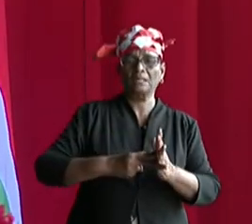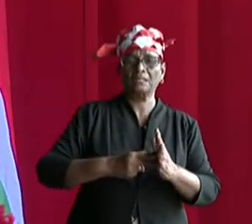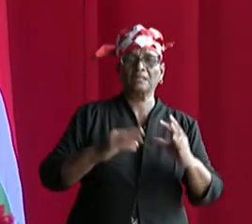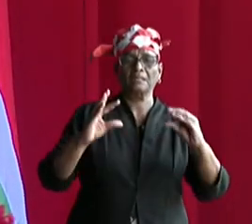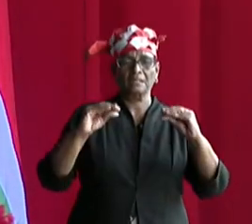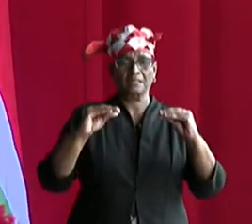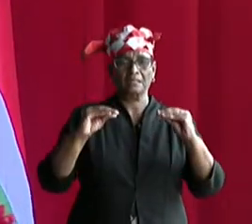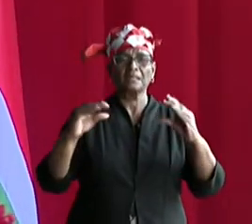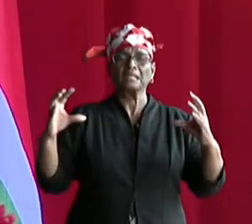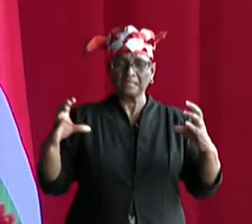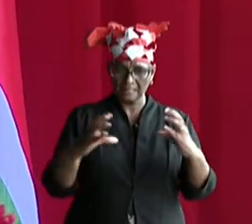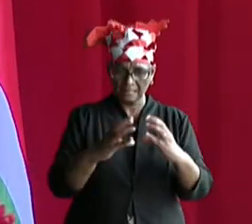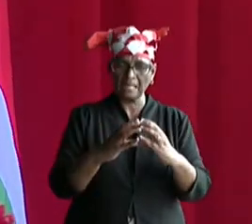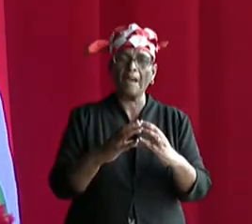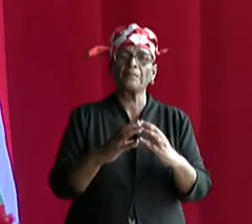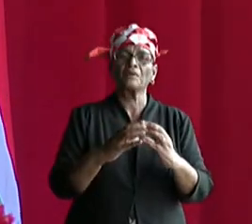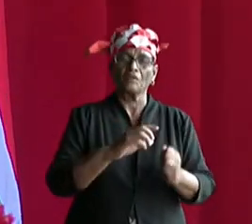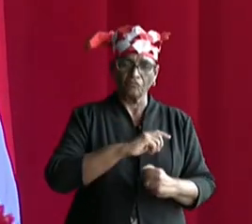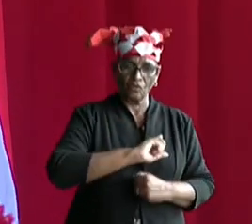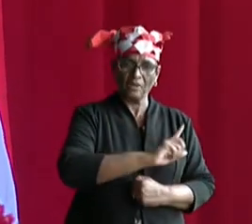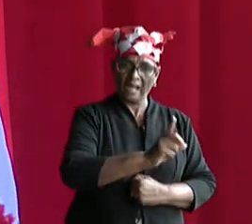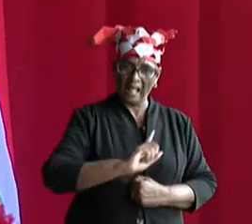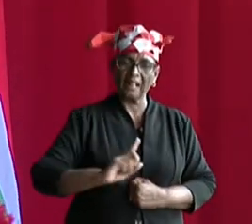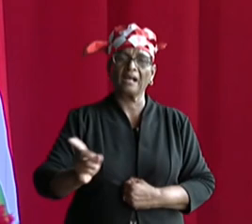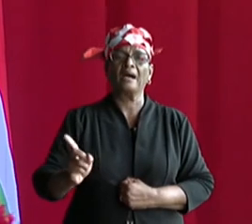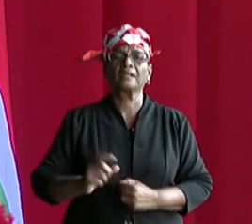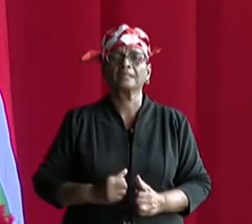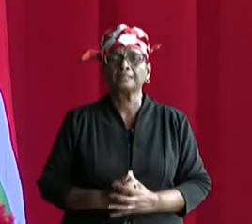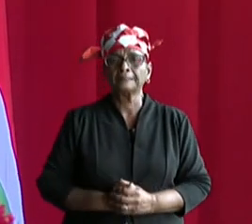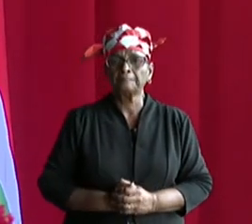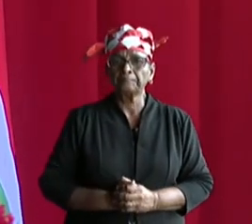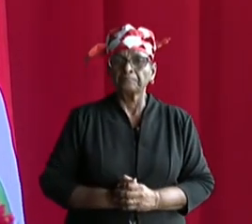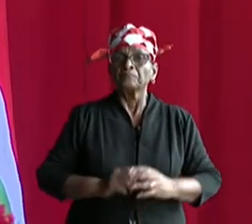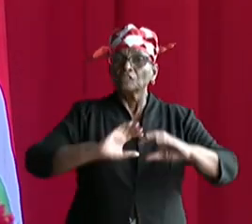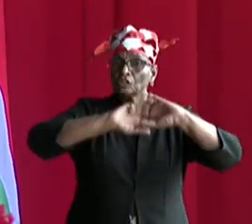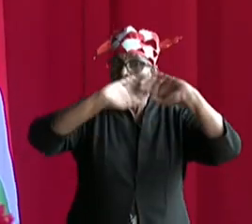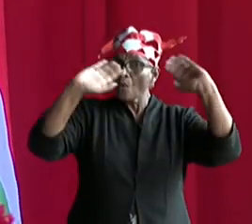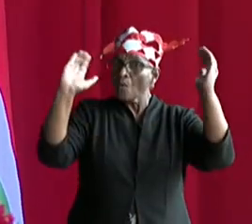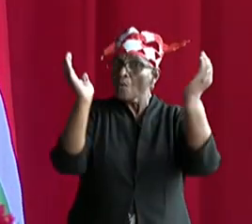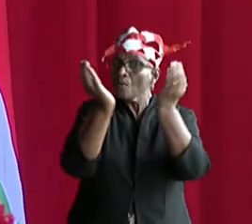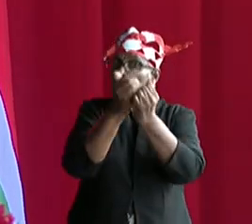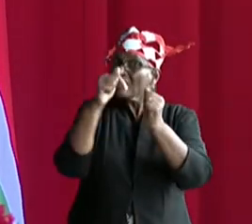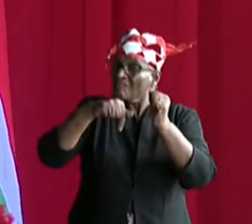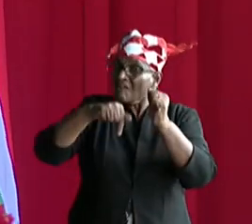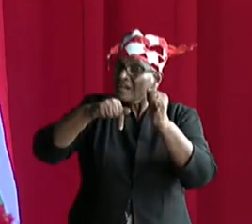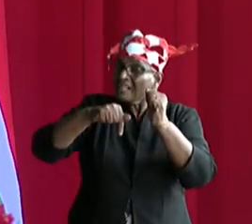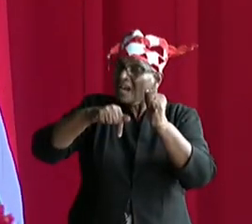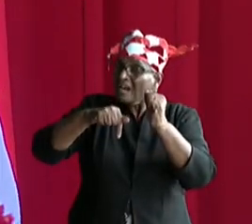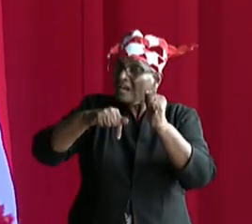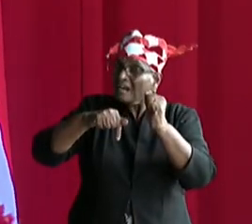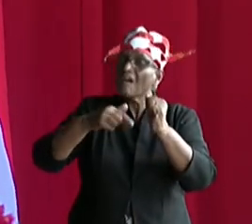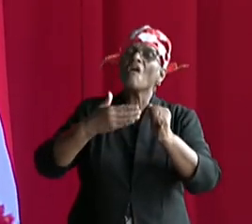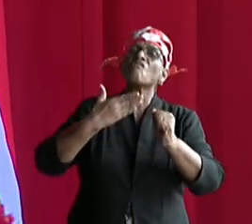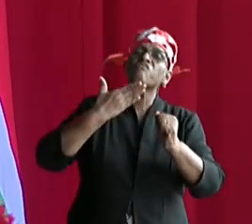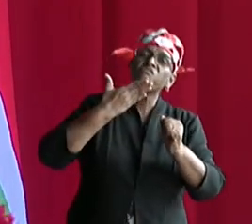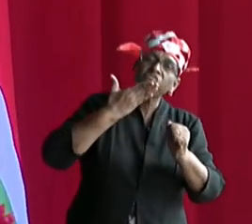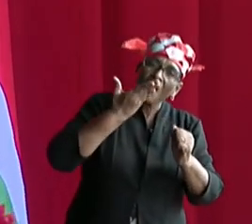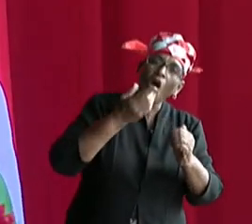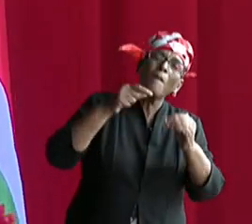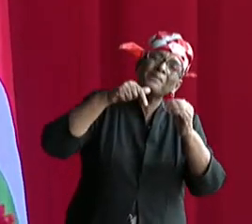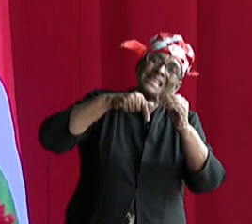dit in wederzijds belang. De wereld van vandaag vraagt om diepe